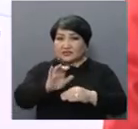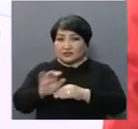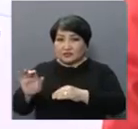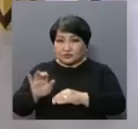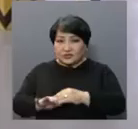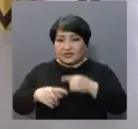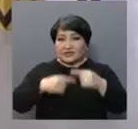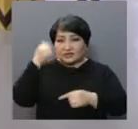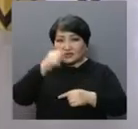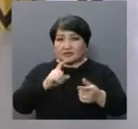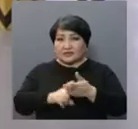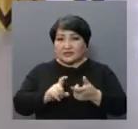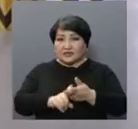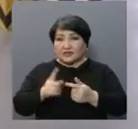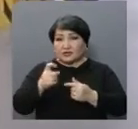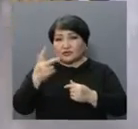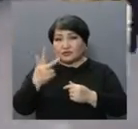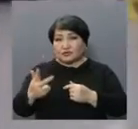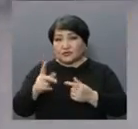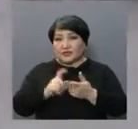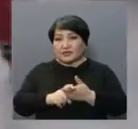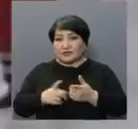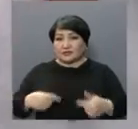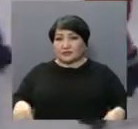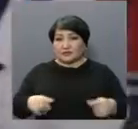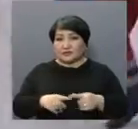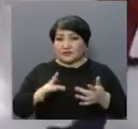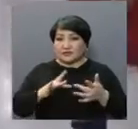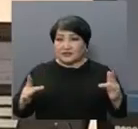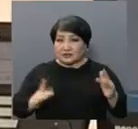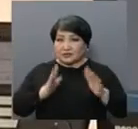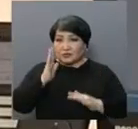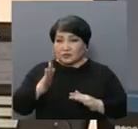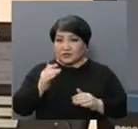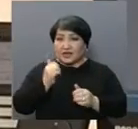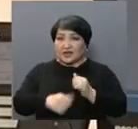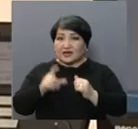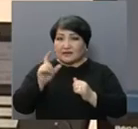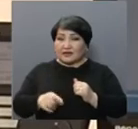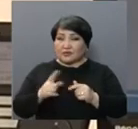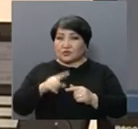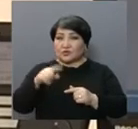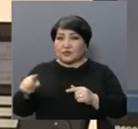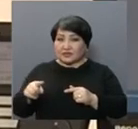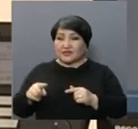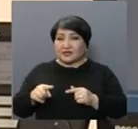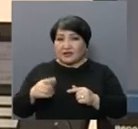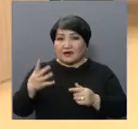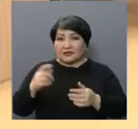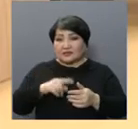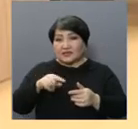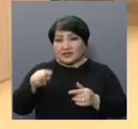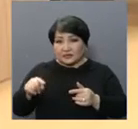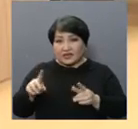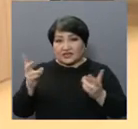бастап 103 байланыс орталығы әмбебап желі болмақ. Яғни әр адам осы нөмірді теріп, қажетті дәрігеріне жазыла алады.